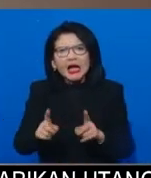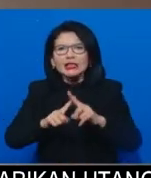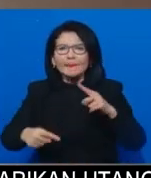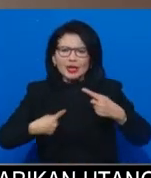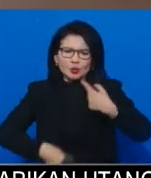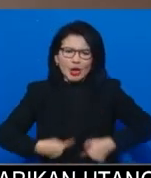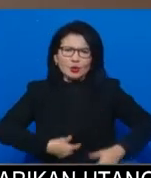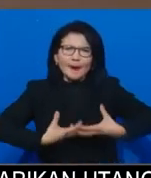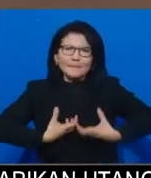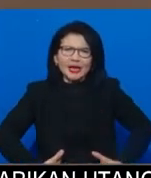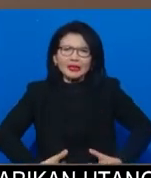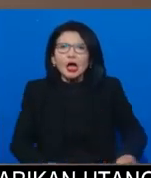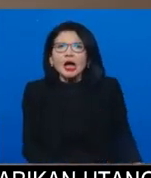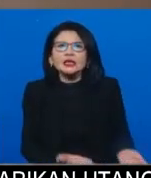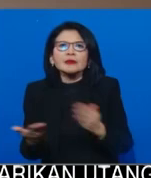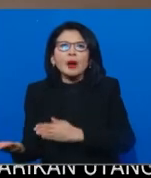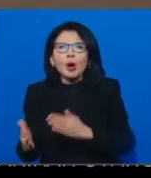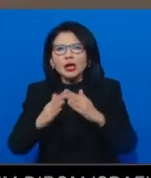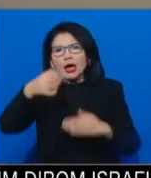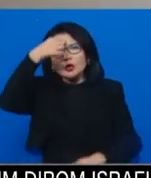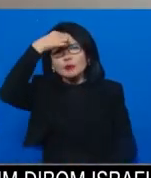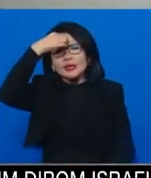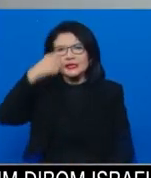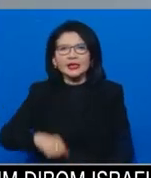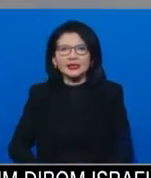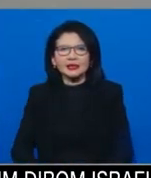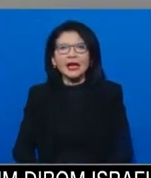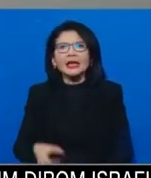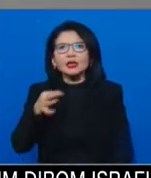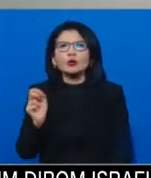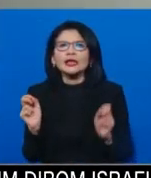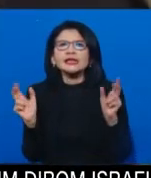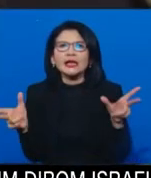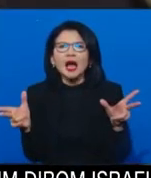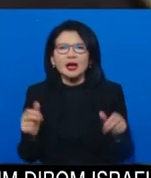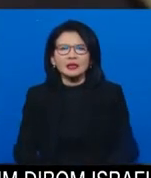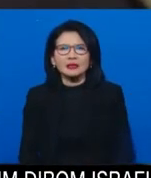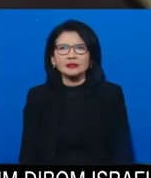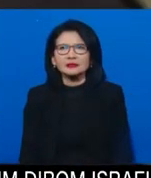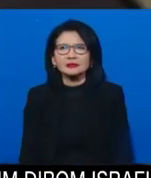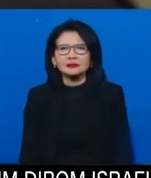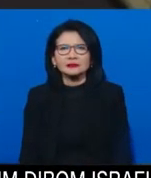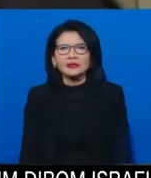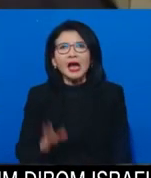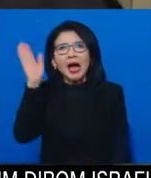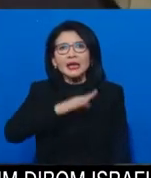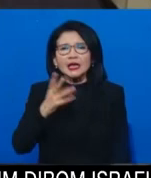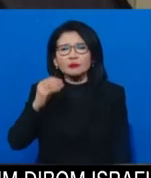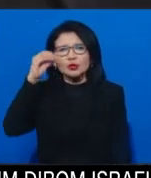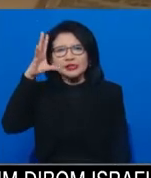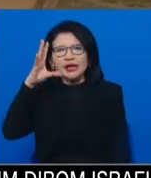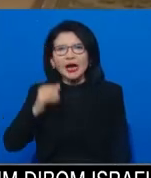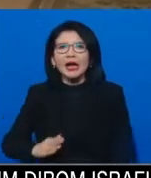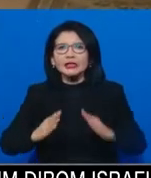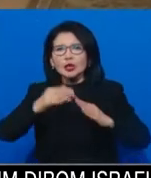cukup parah, akhirnya korban dirawat ke Rumah Sakit Bedah Kota Serang, Banten. Ditemui pada Rabu siang di Rumah Sakit Bedah